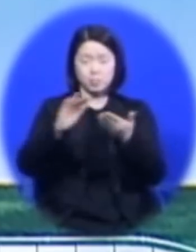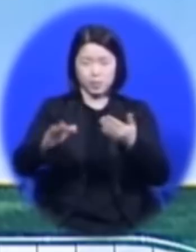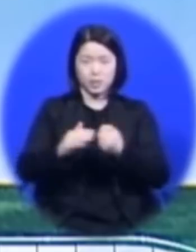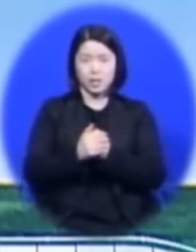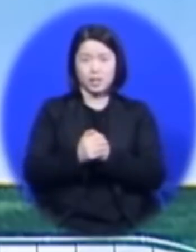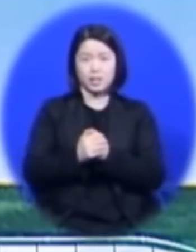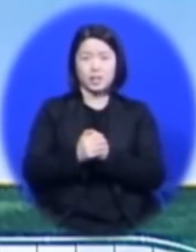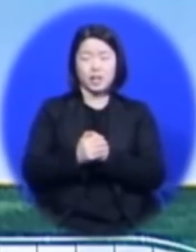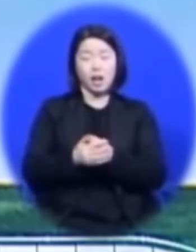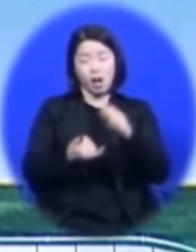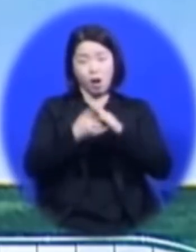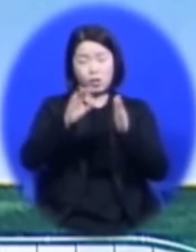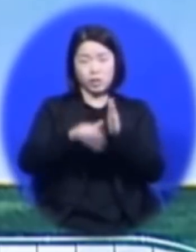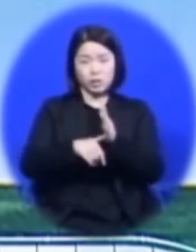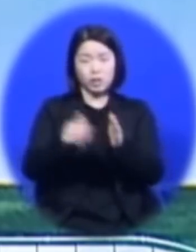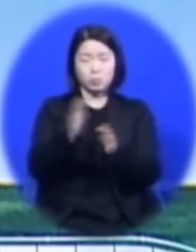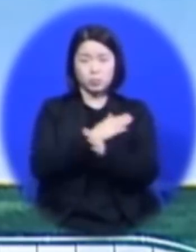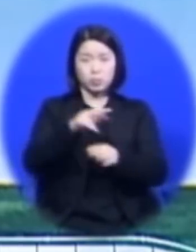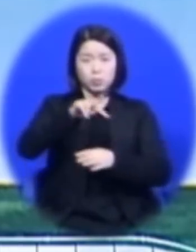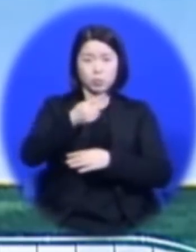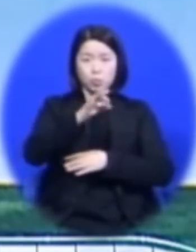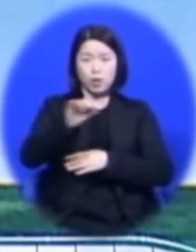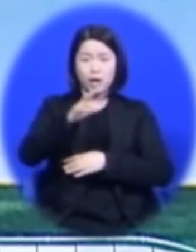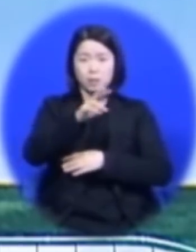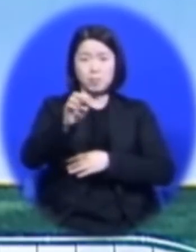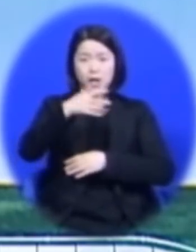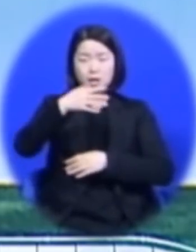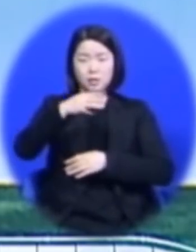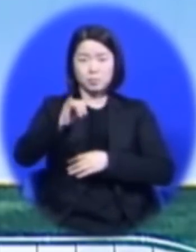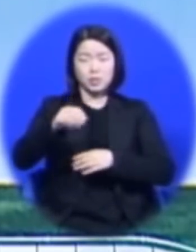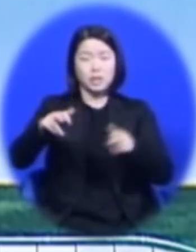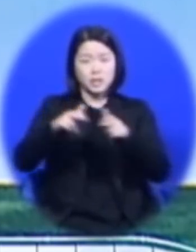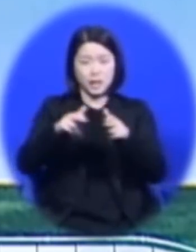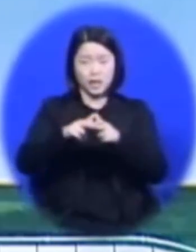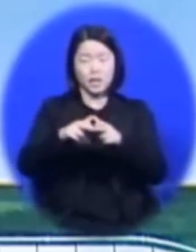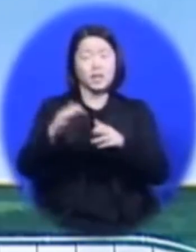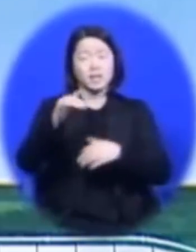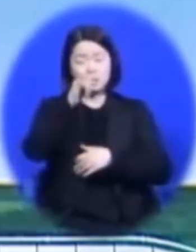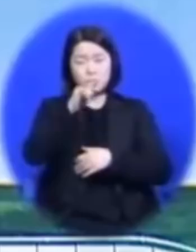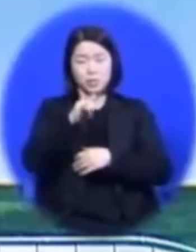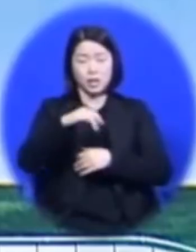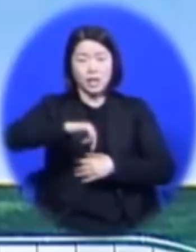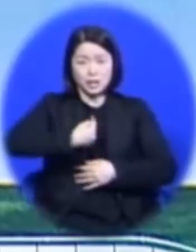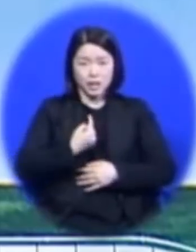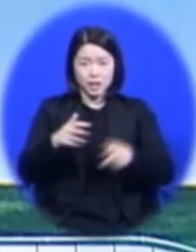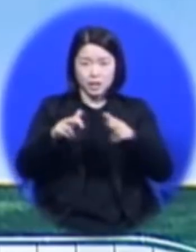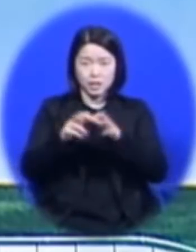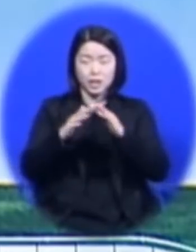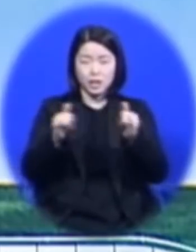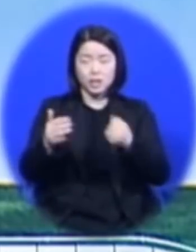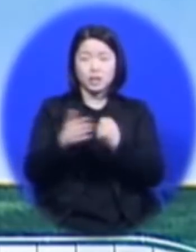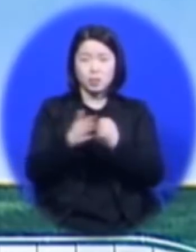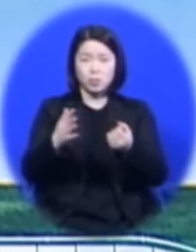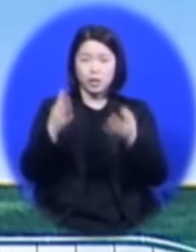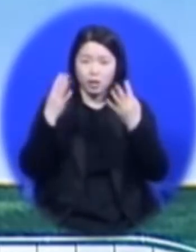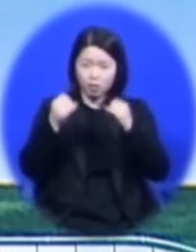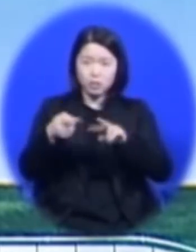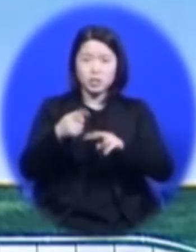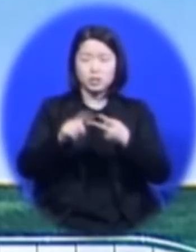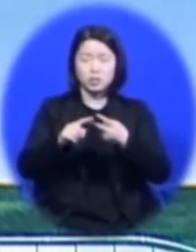어려서부터 장애가 소아마비 장애가 있었어요 그는 자기가 장애인 이기 때문에 언제든지